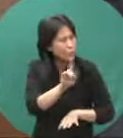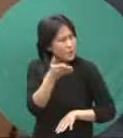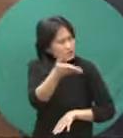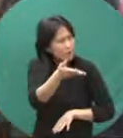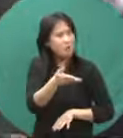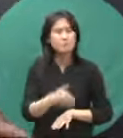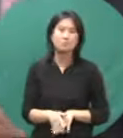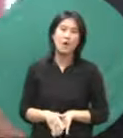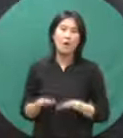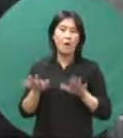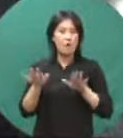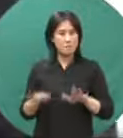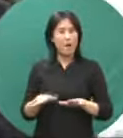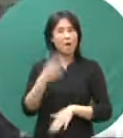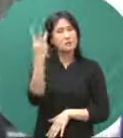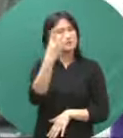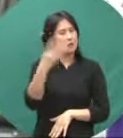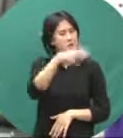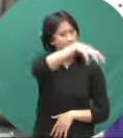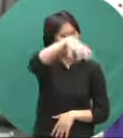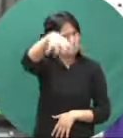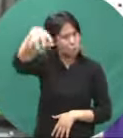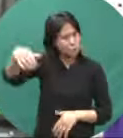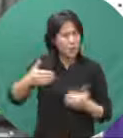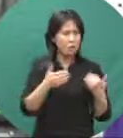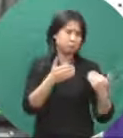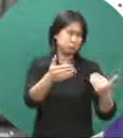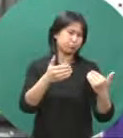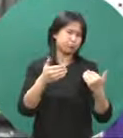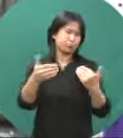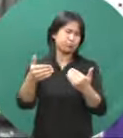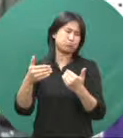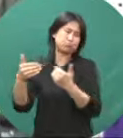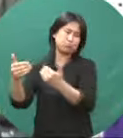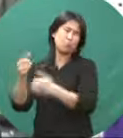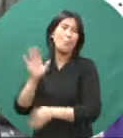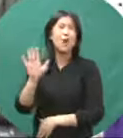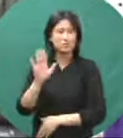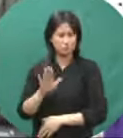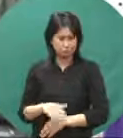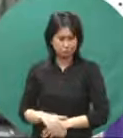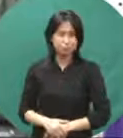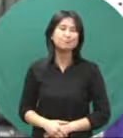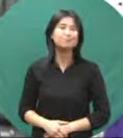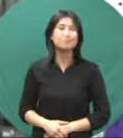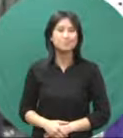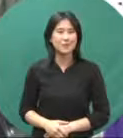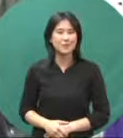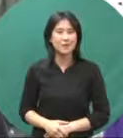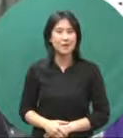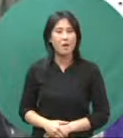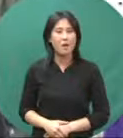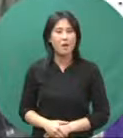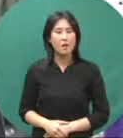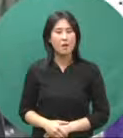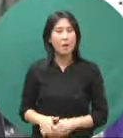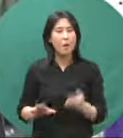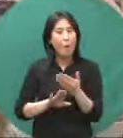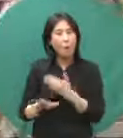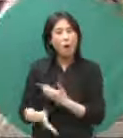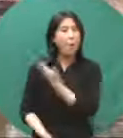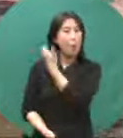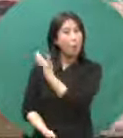か？ 県内で約3000カ所をバリアフリーを推進中です。また子育て家庭に嬉しいサービスを提供していただ